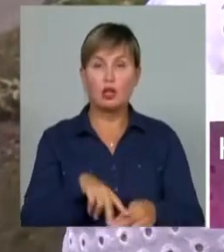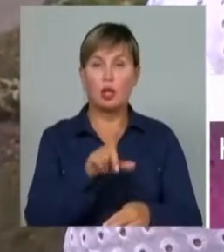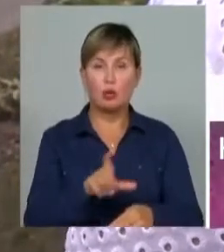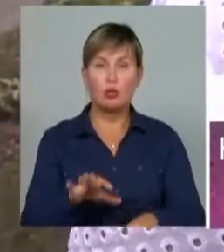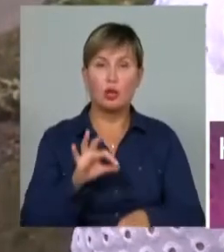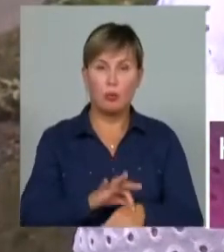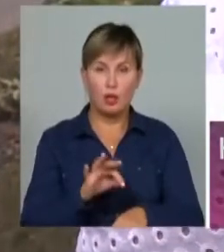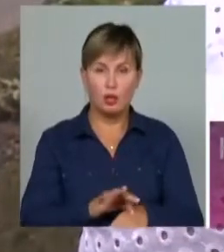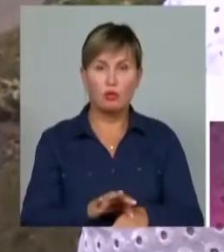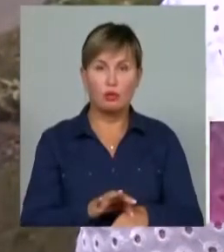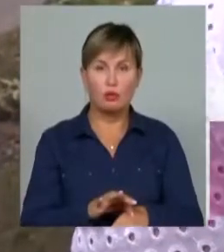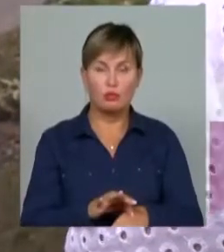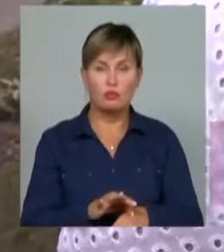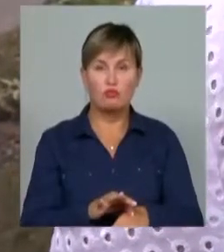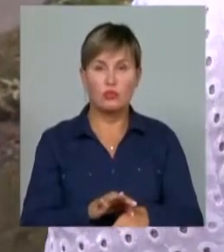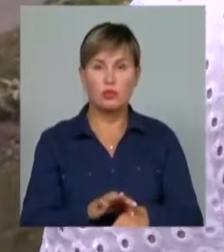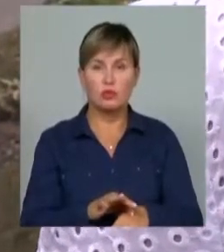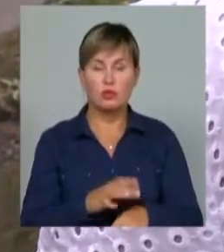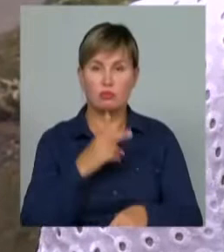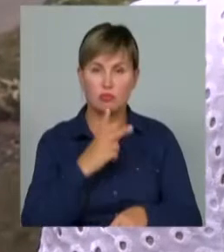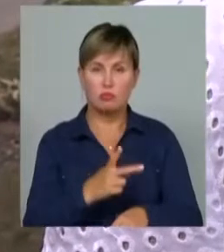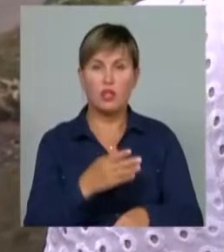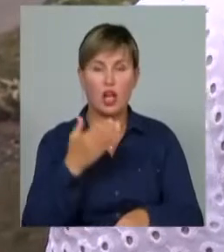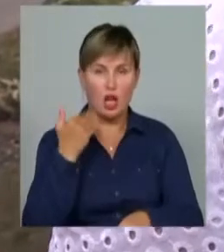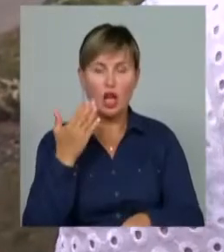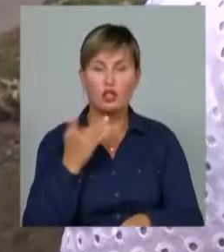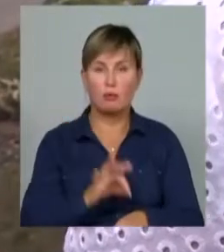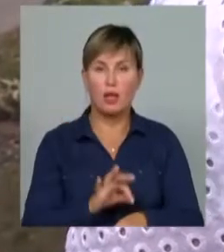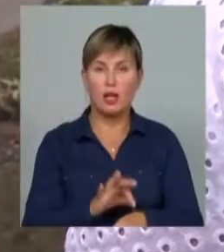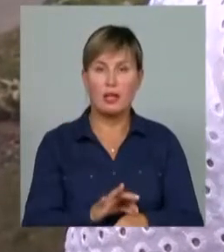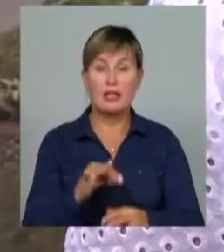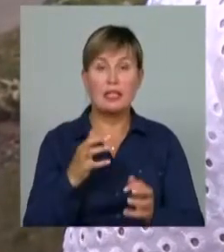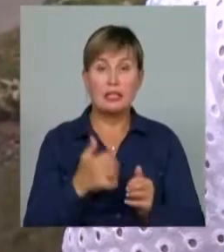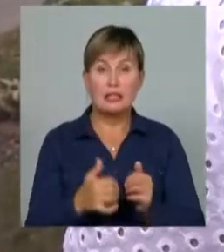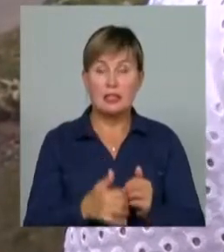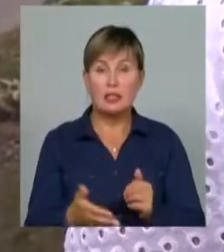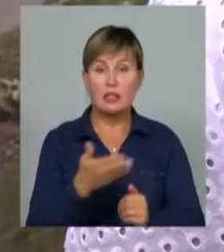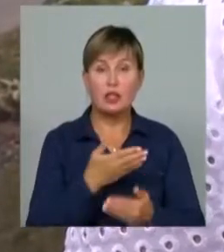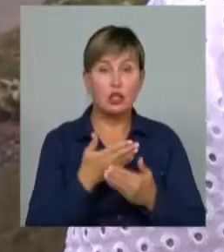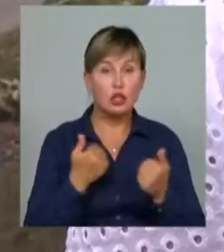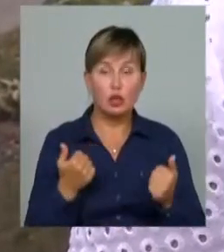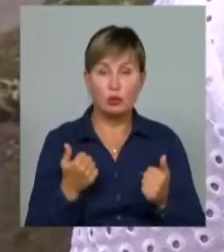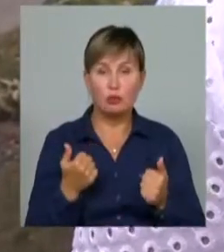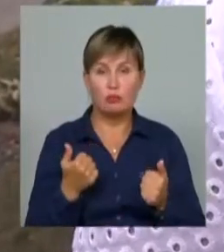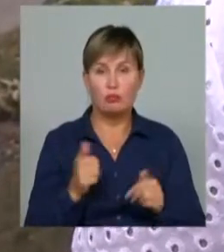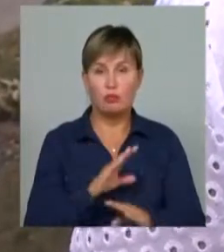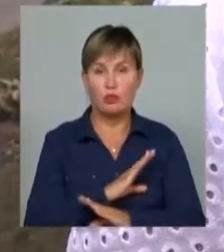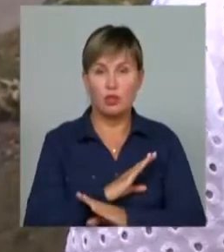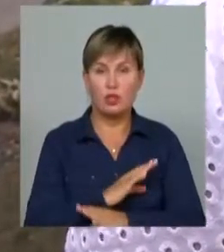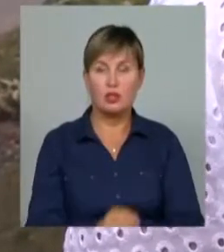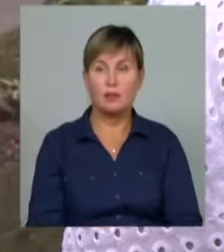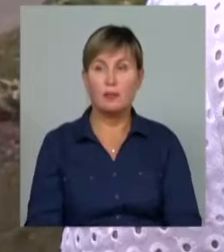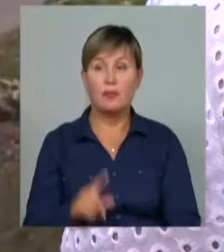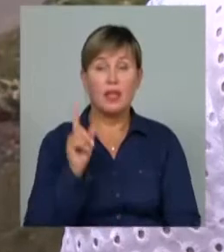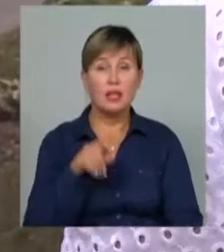болеют существенно, прямо заметно легче. И среди них практически нет летальных исходов.